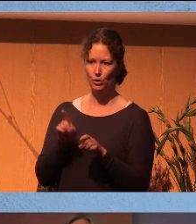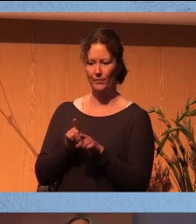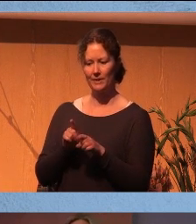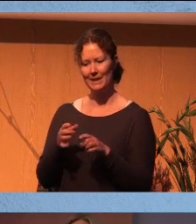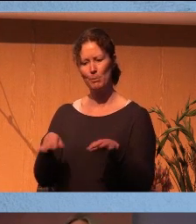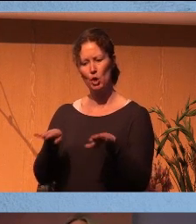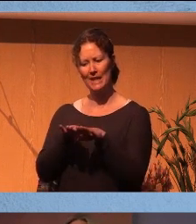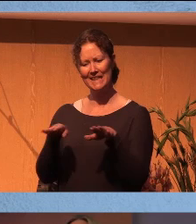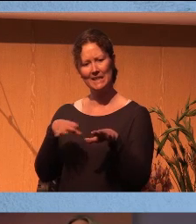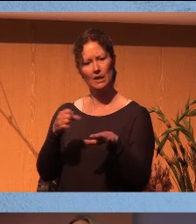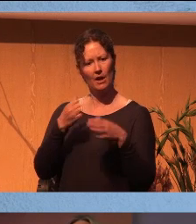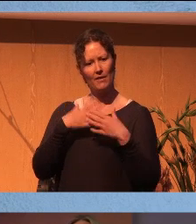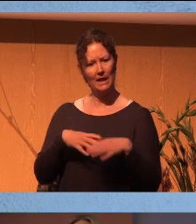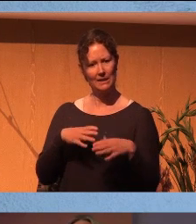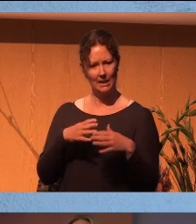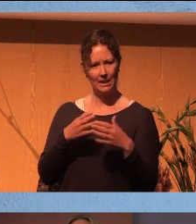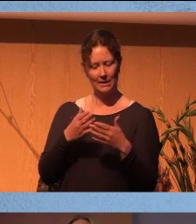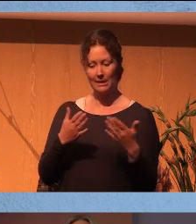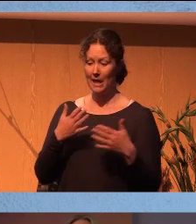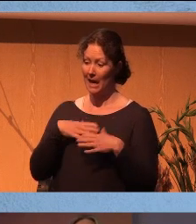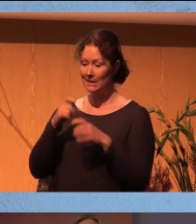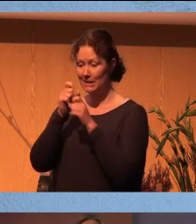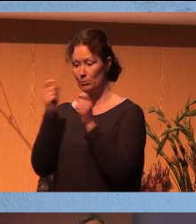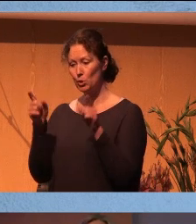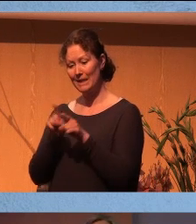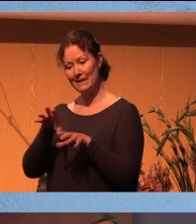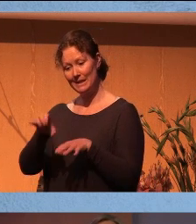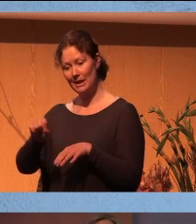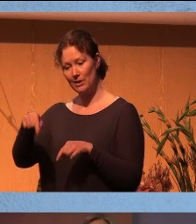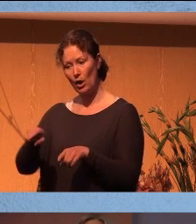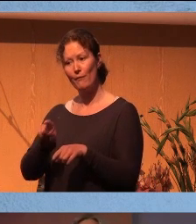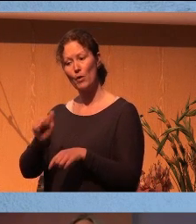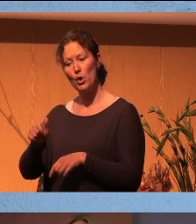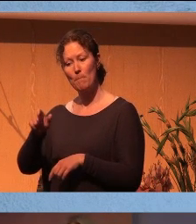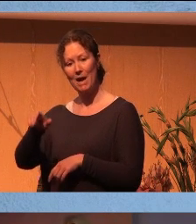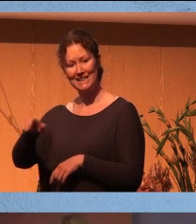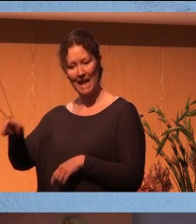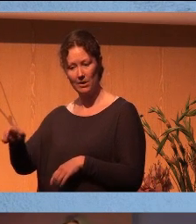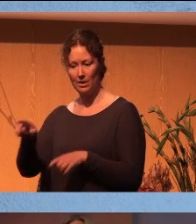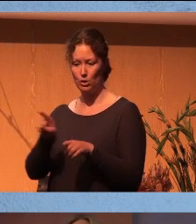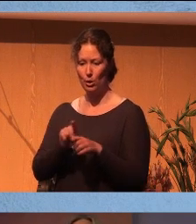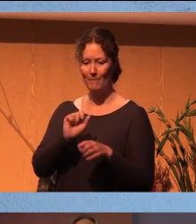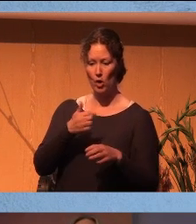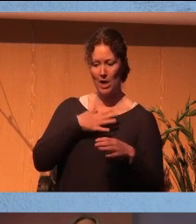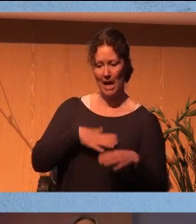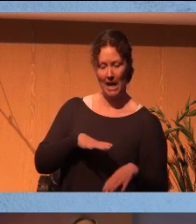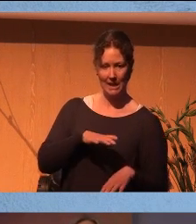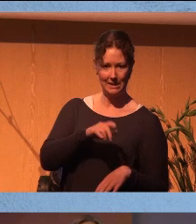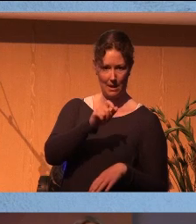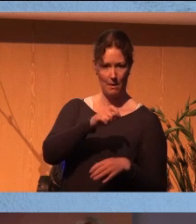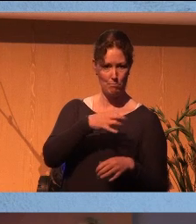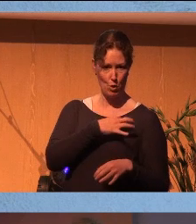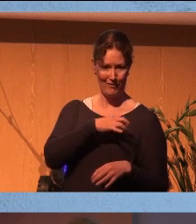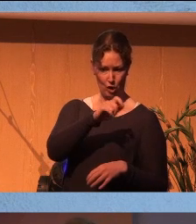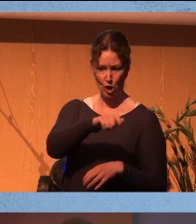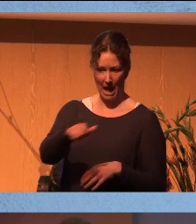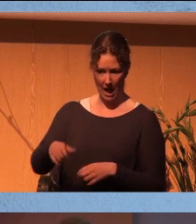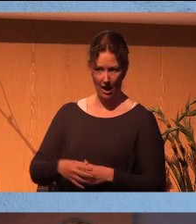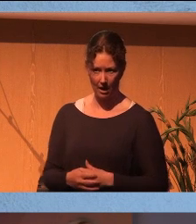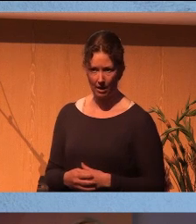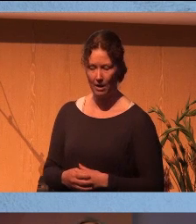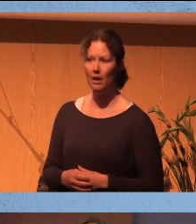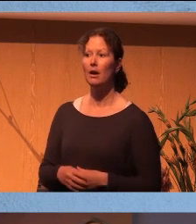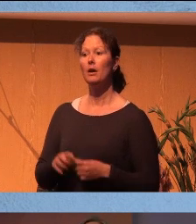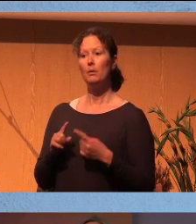helsetjenesten. Altså, helseinformasjon i dag like tilgjengelig for pasienter som for helseprofesjonelle.